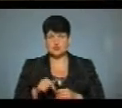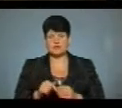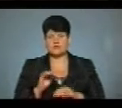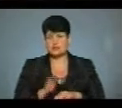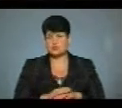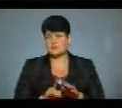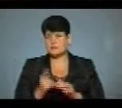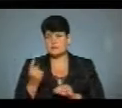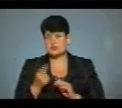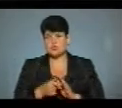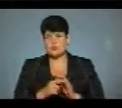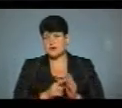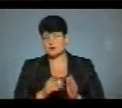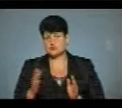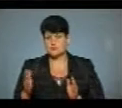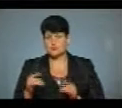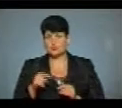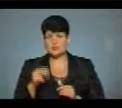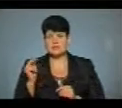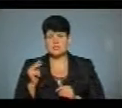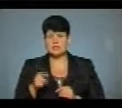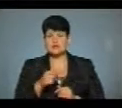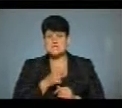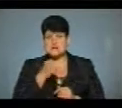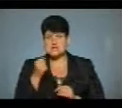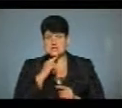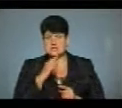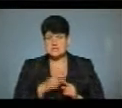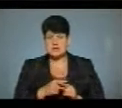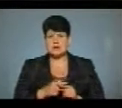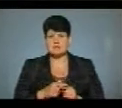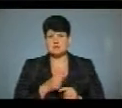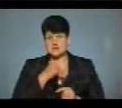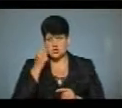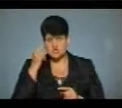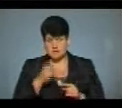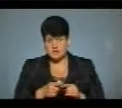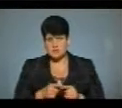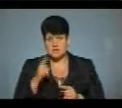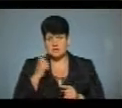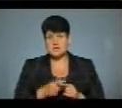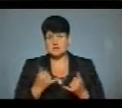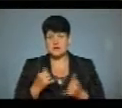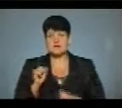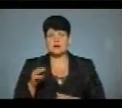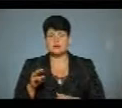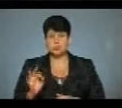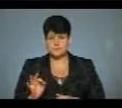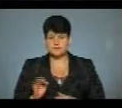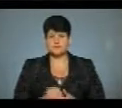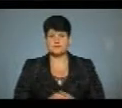1 класу. Тут навчалися її старша сестра і старший брат. До речі, брат зараз в АТО,